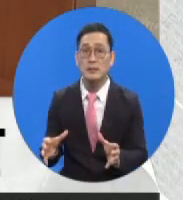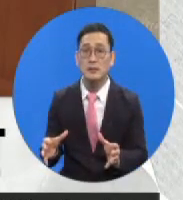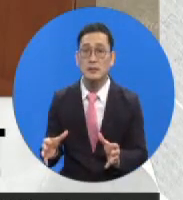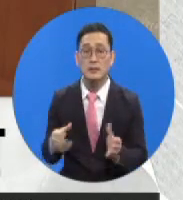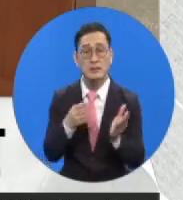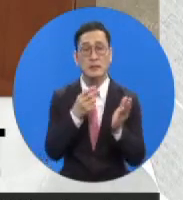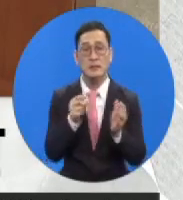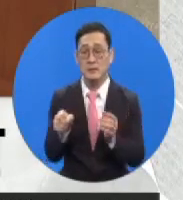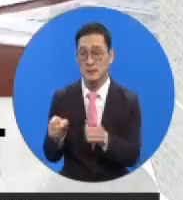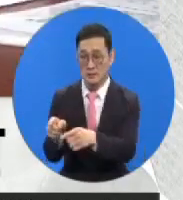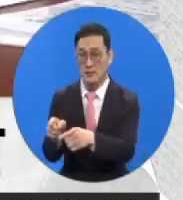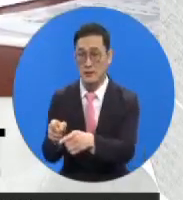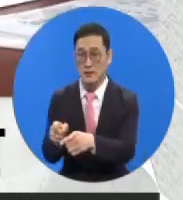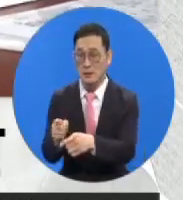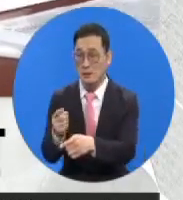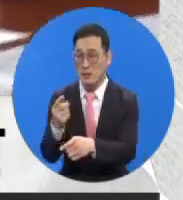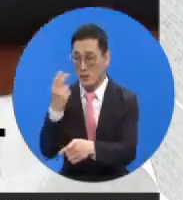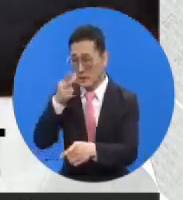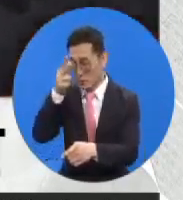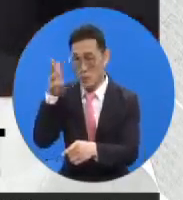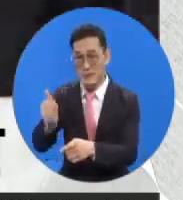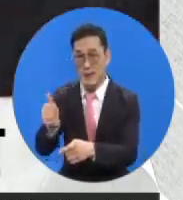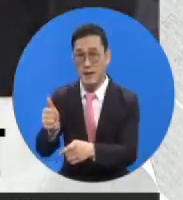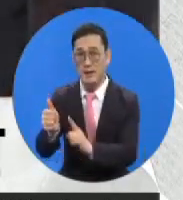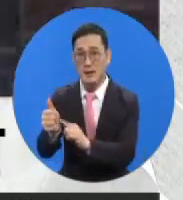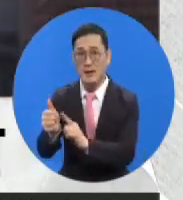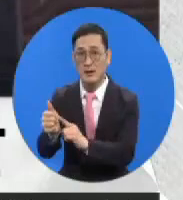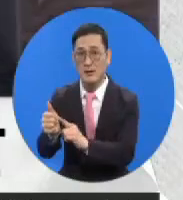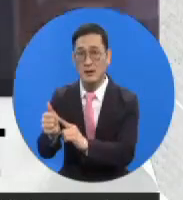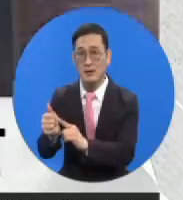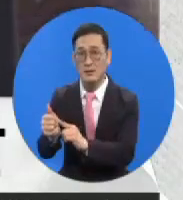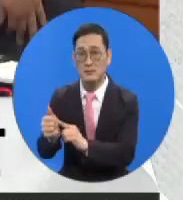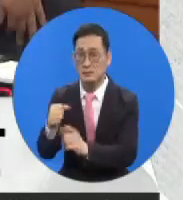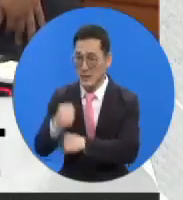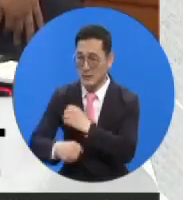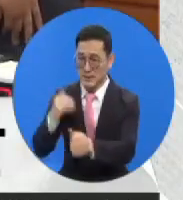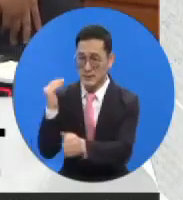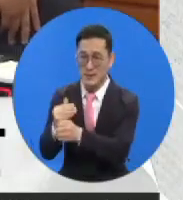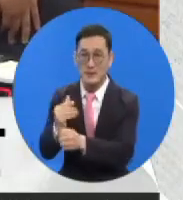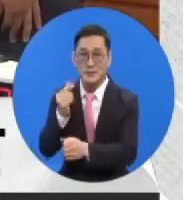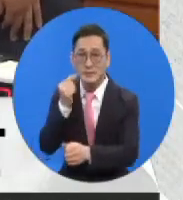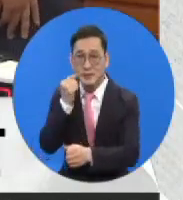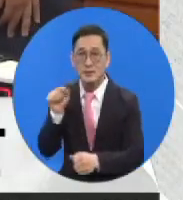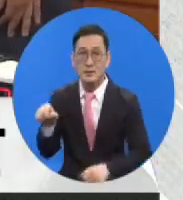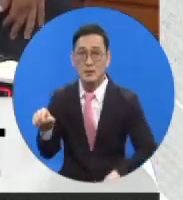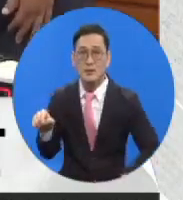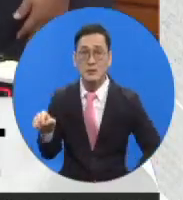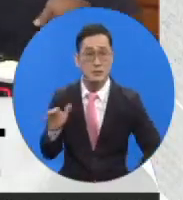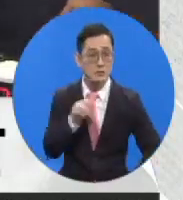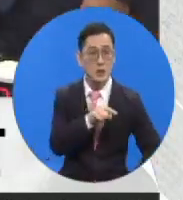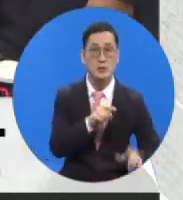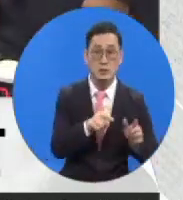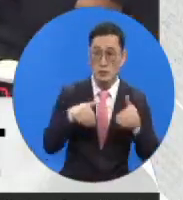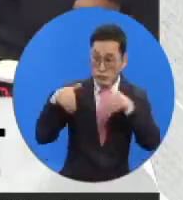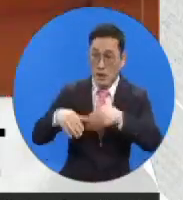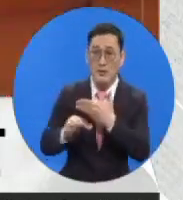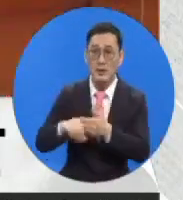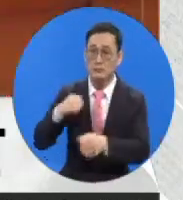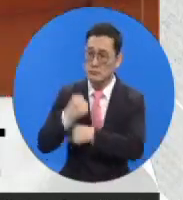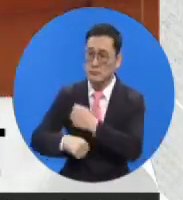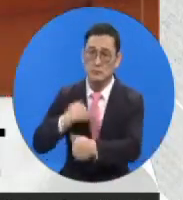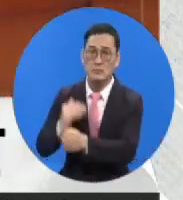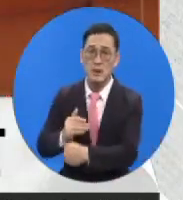현행 법에 따라서 검찰총장이 정치적 중립을 바탕으로 수사와 소추를 담당하게 되는 현재의 시스템과 거리가 멀게